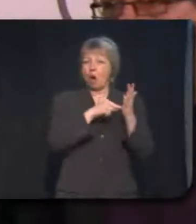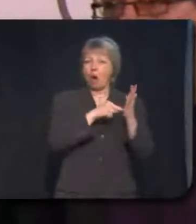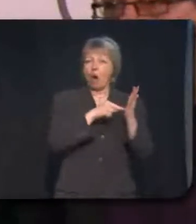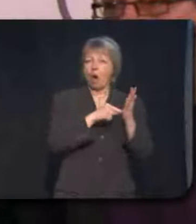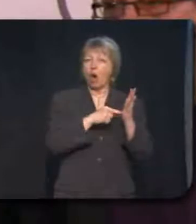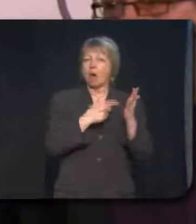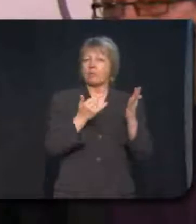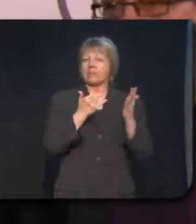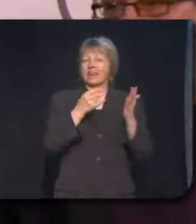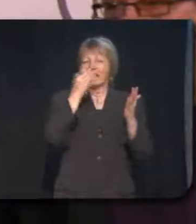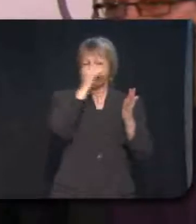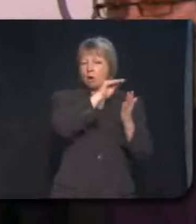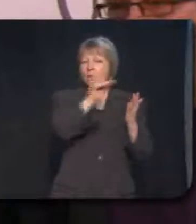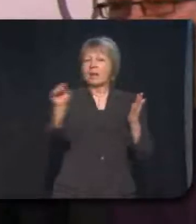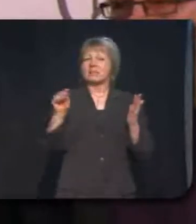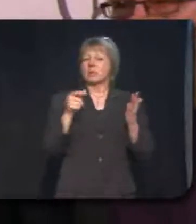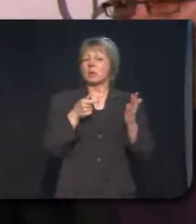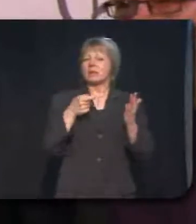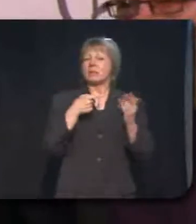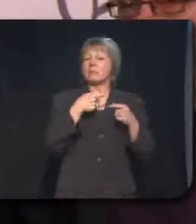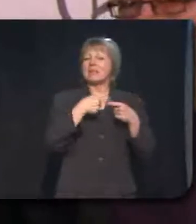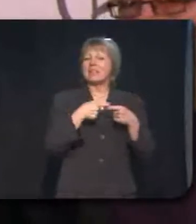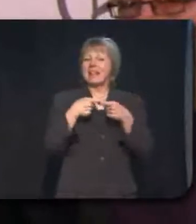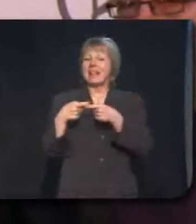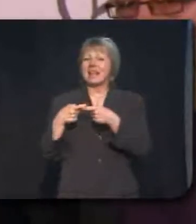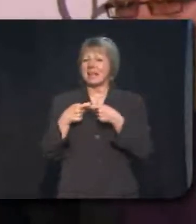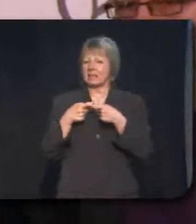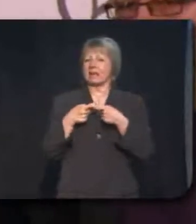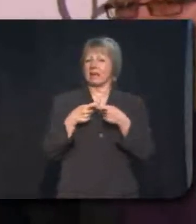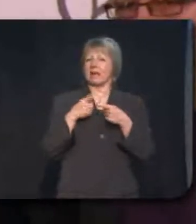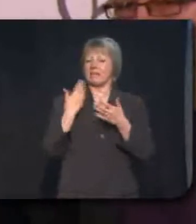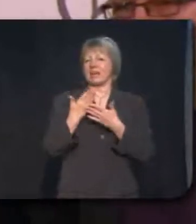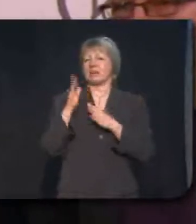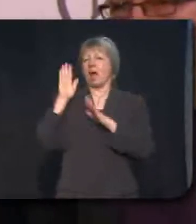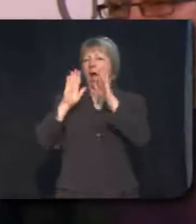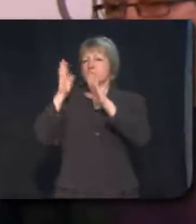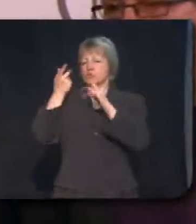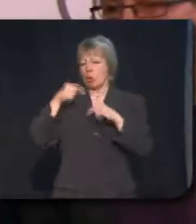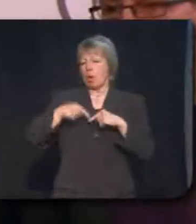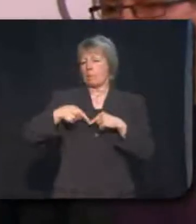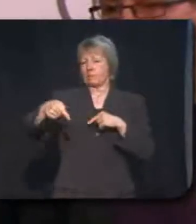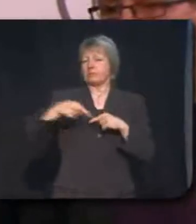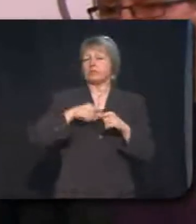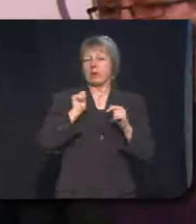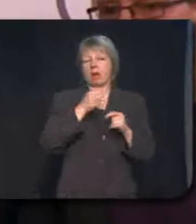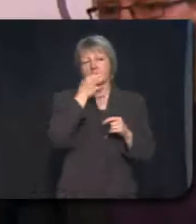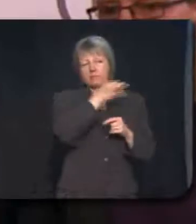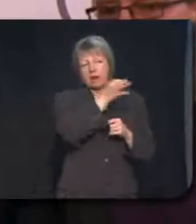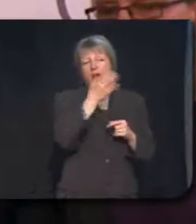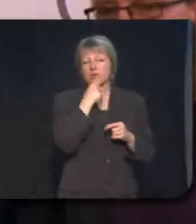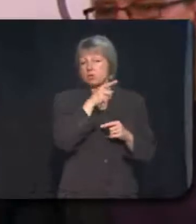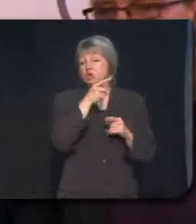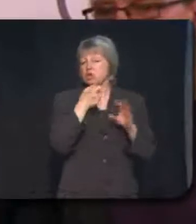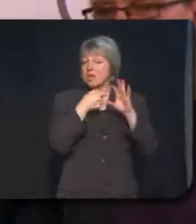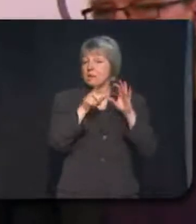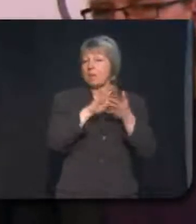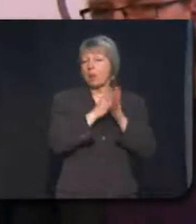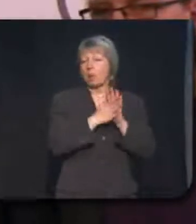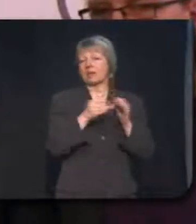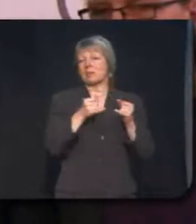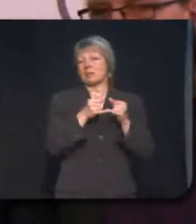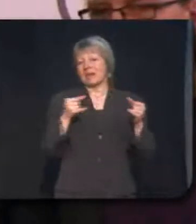ist es halt so dass man hier auch explizit damit wir noch mal fragen kann willst du das per E-Mail oder per Brief erhalten